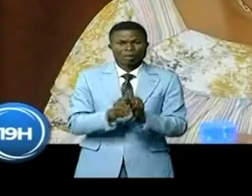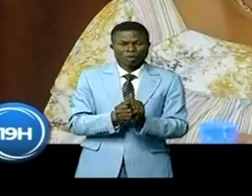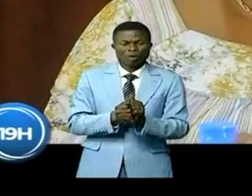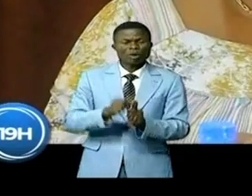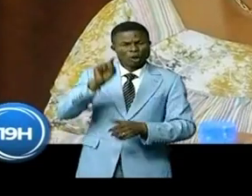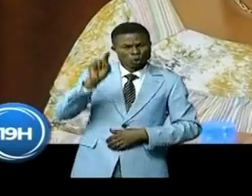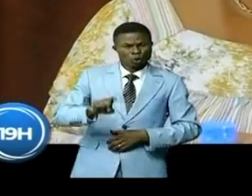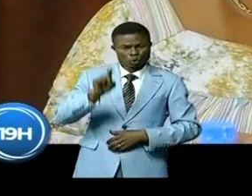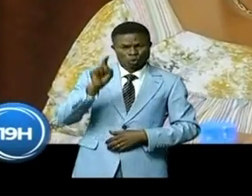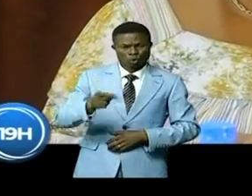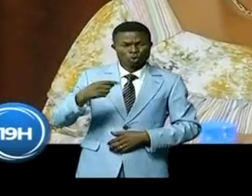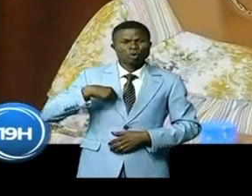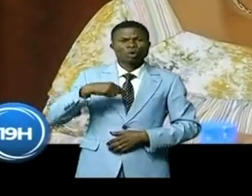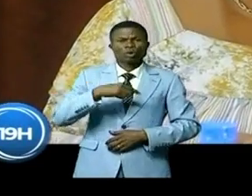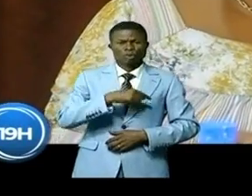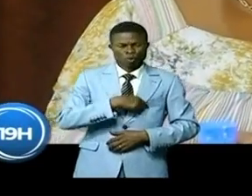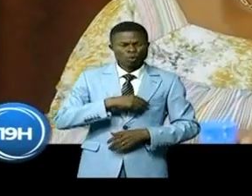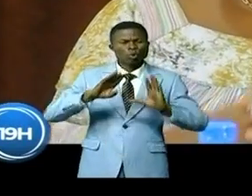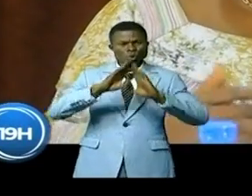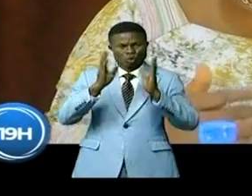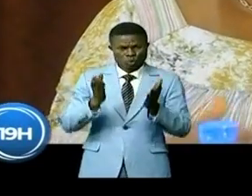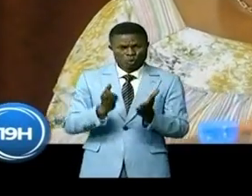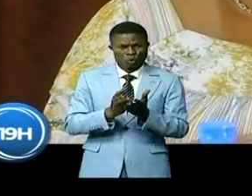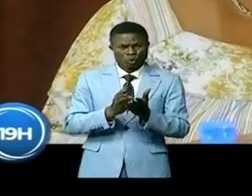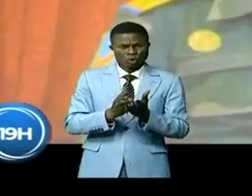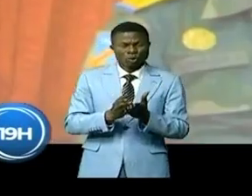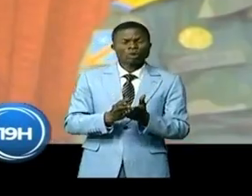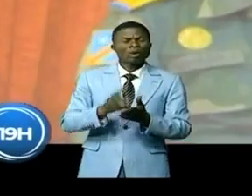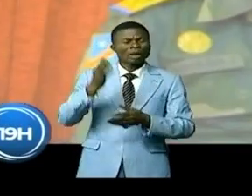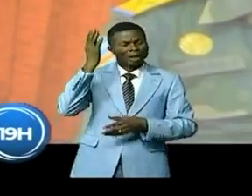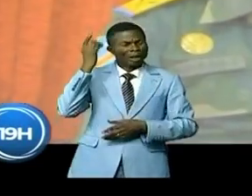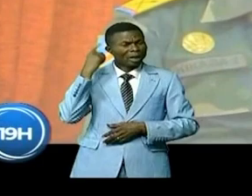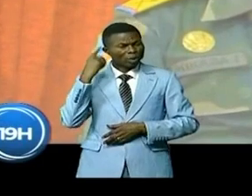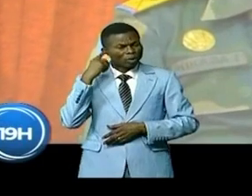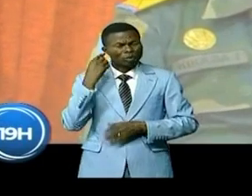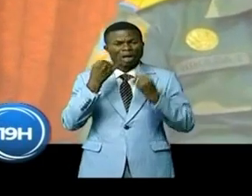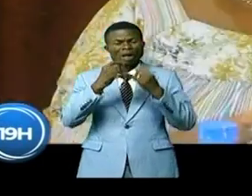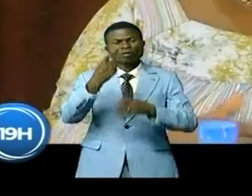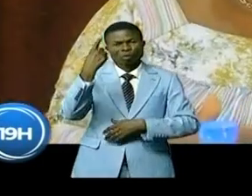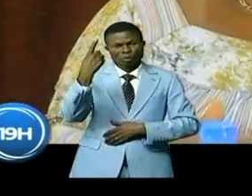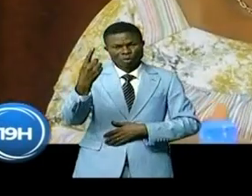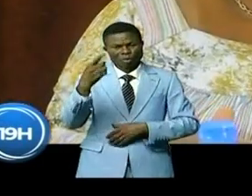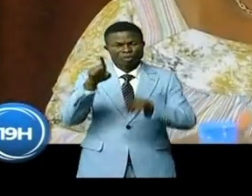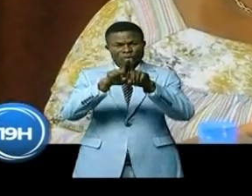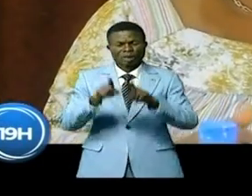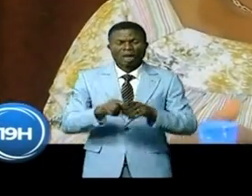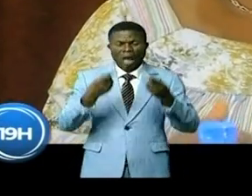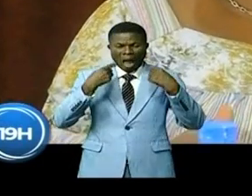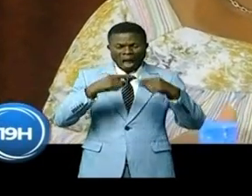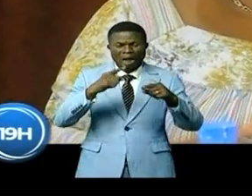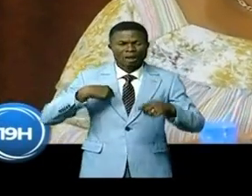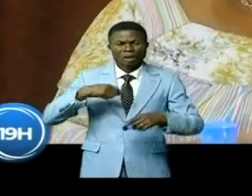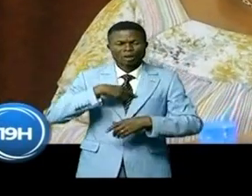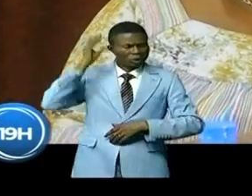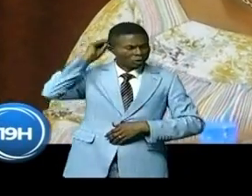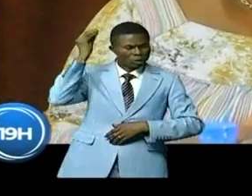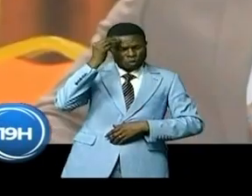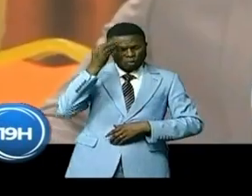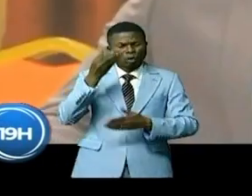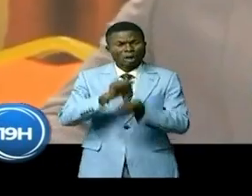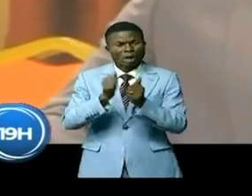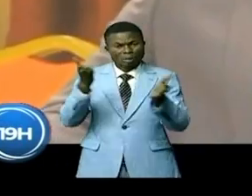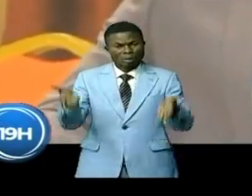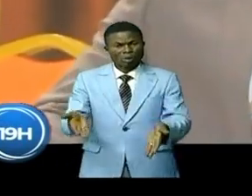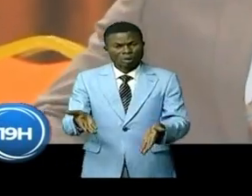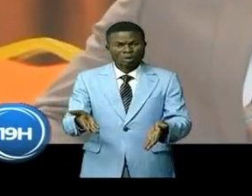oblige à ce que nous puissions tous avoir les mêmes informations, peut-être aussi nous rappeler aussi ce qui existe.